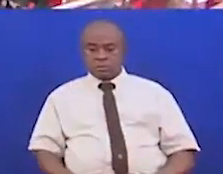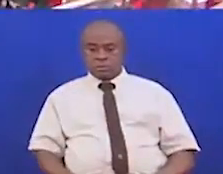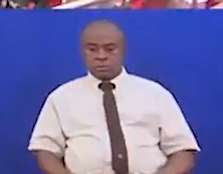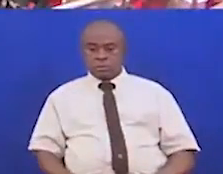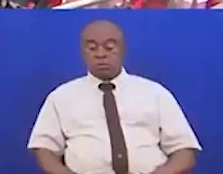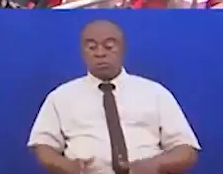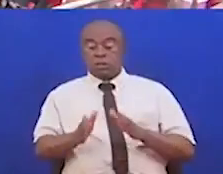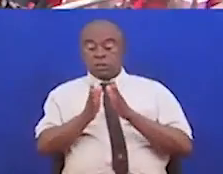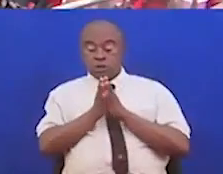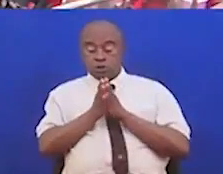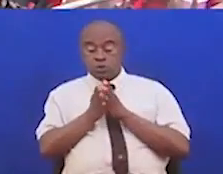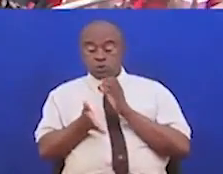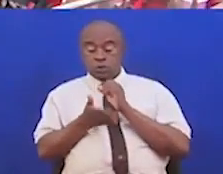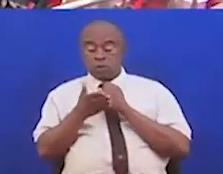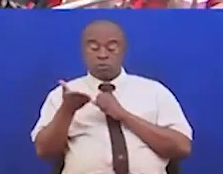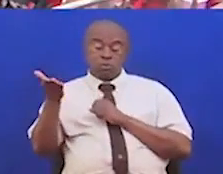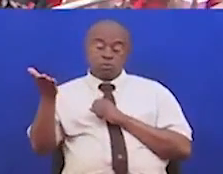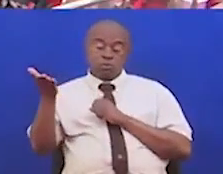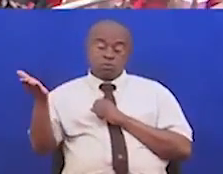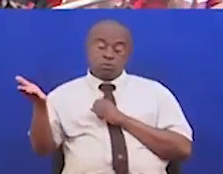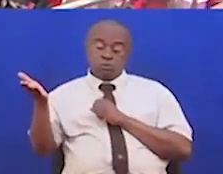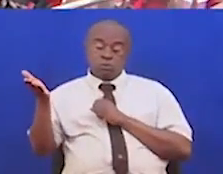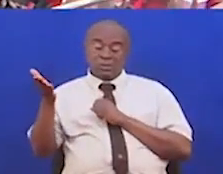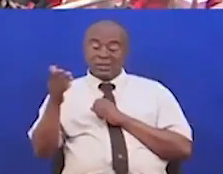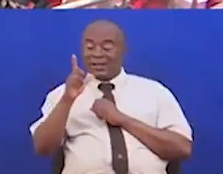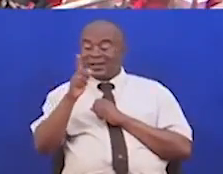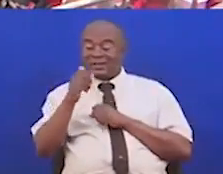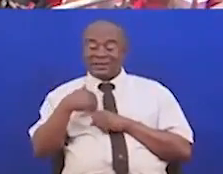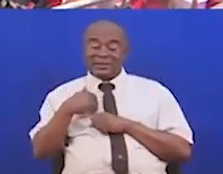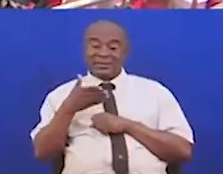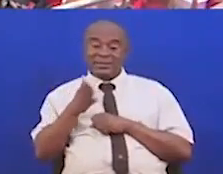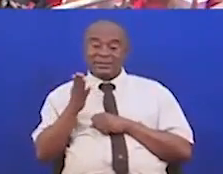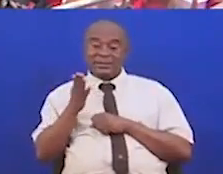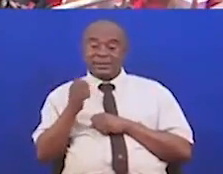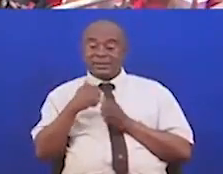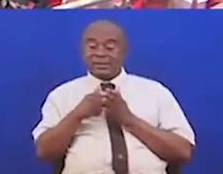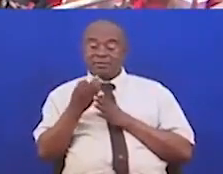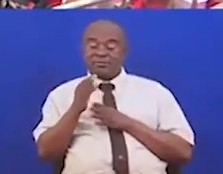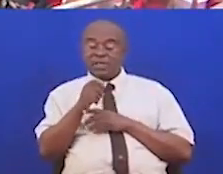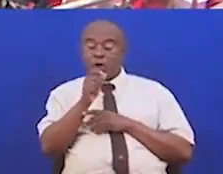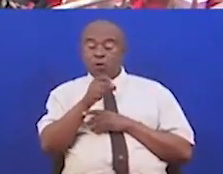Nashukuru sana Mheshimiwa Naibu Spika. Sasa je, ni lini serikali italipa fidia kwa wananchi